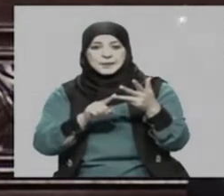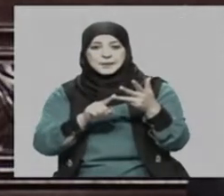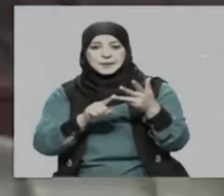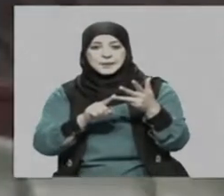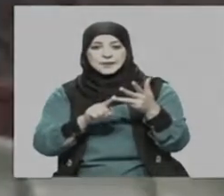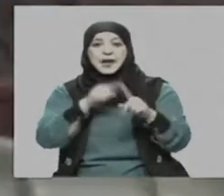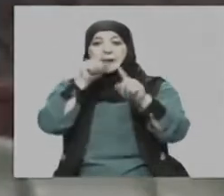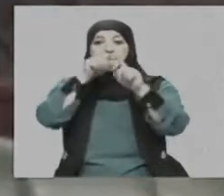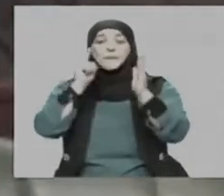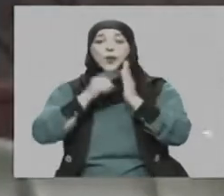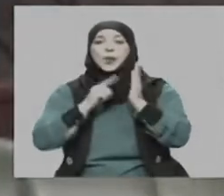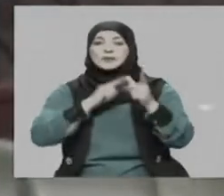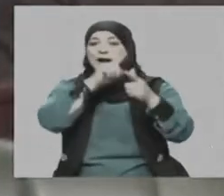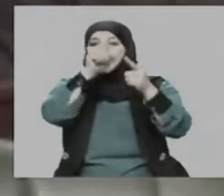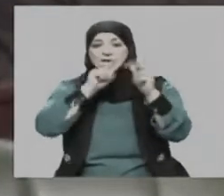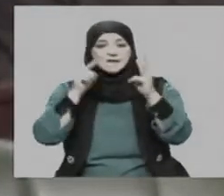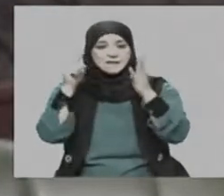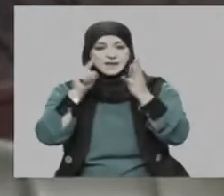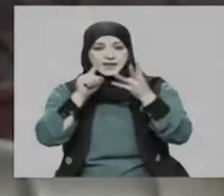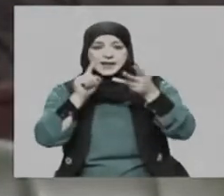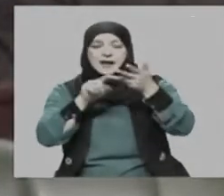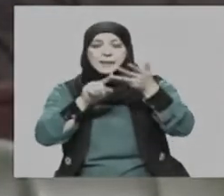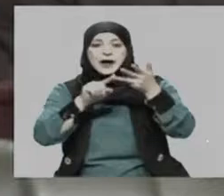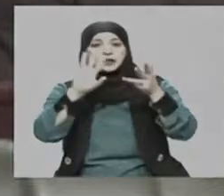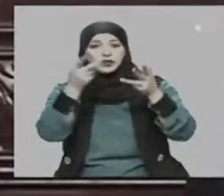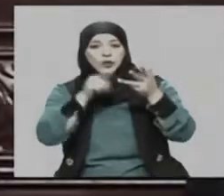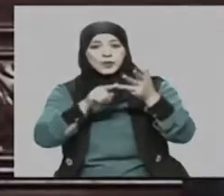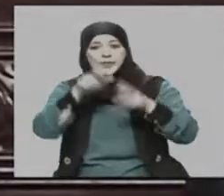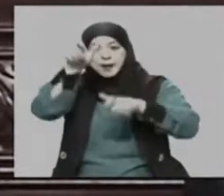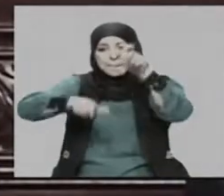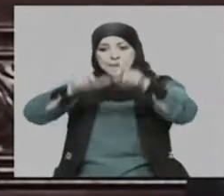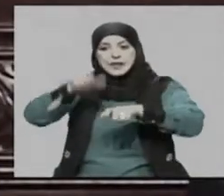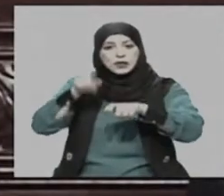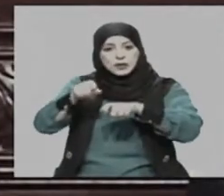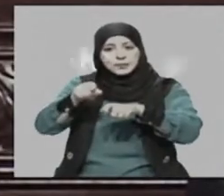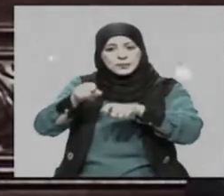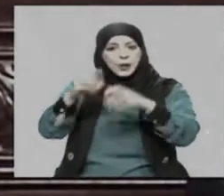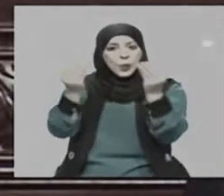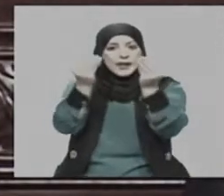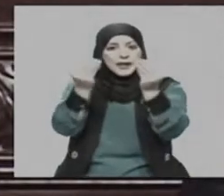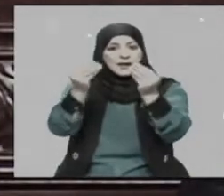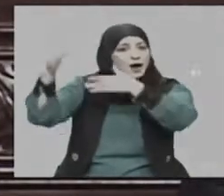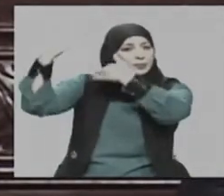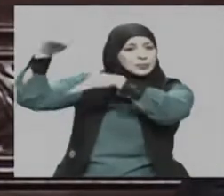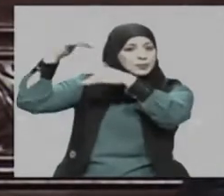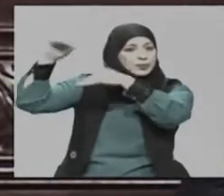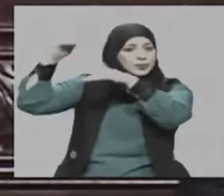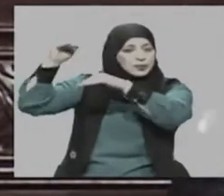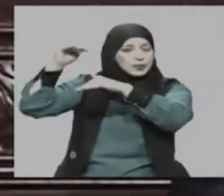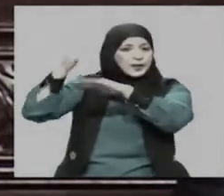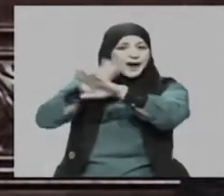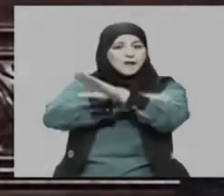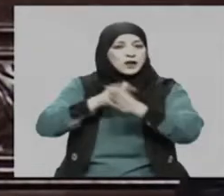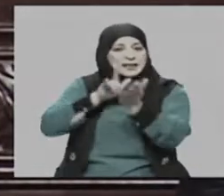والحاجة الرابعة، قلنا التوانسة اللي عارقين في الخارج، اللي كانوا